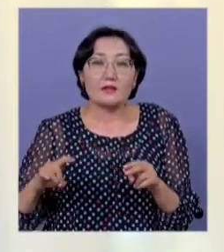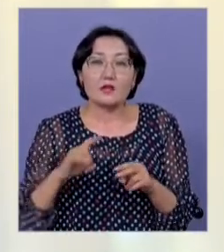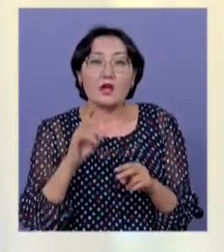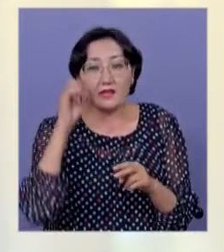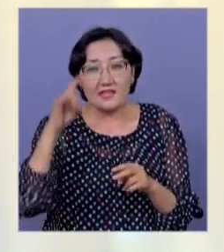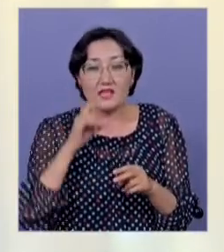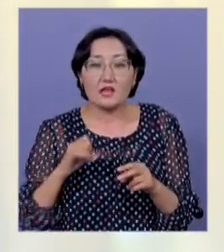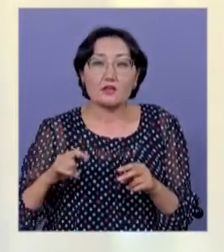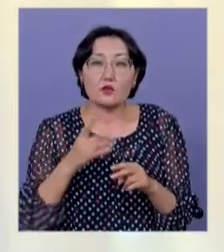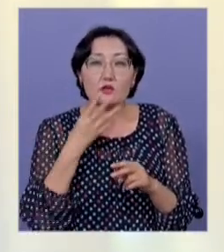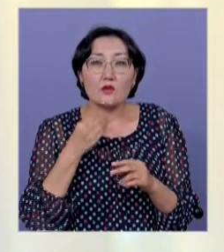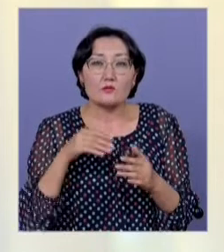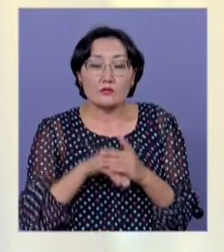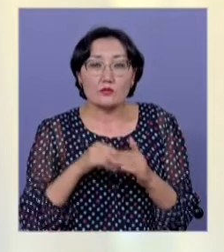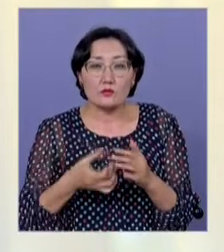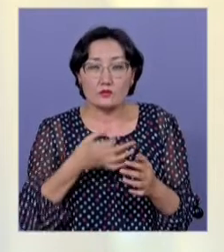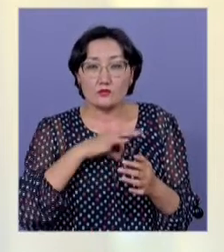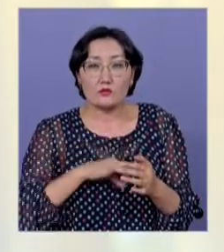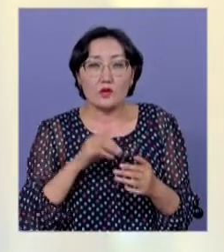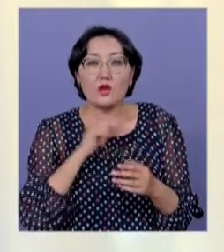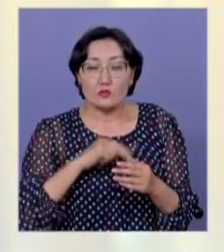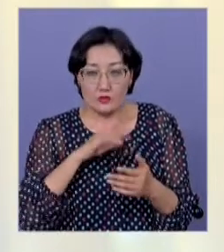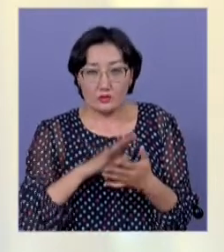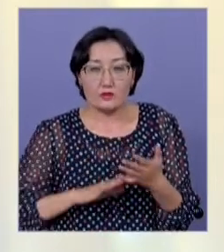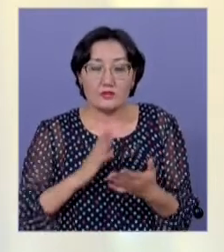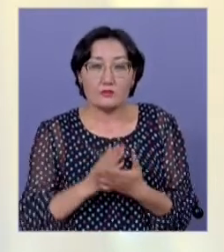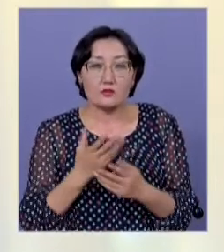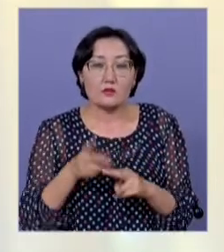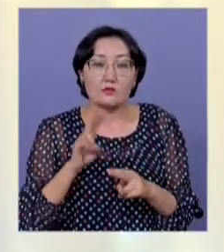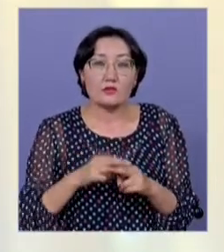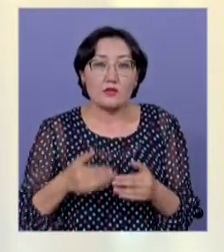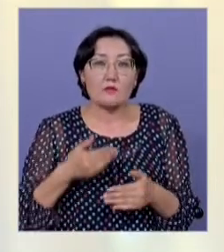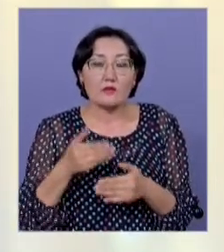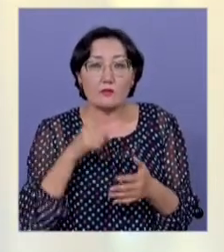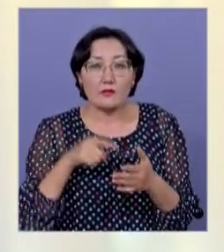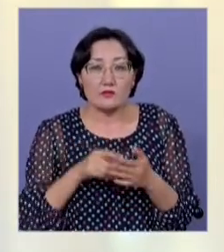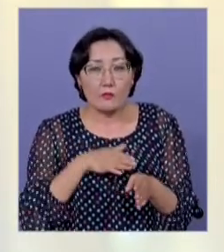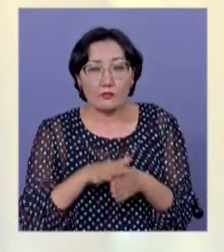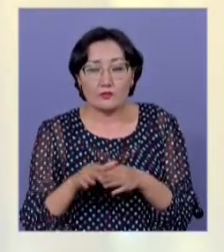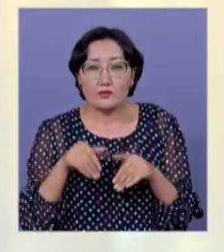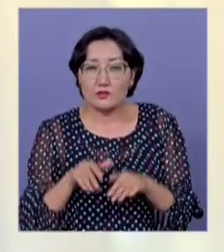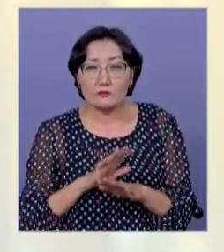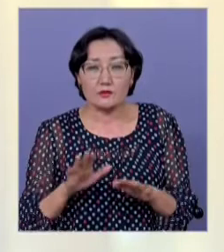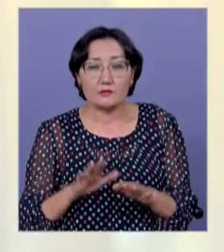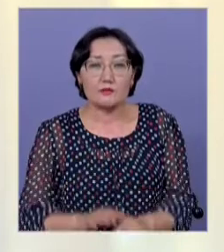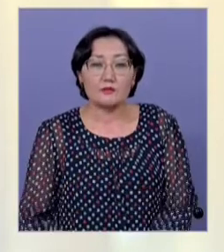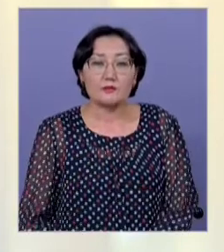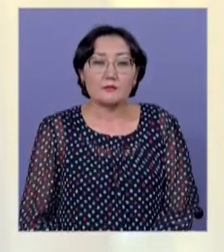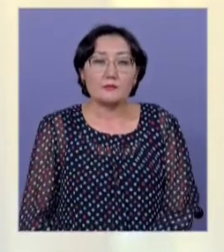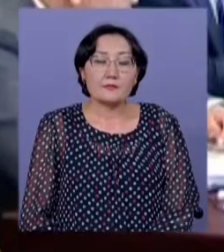Air өз ресурсын пайдалану арқылы жұмысты жалғастырып жатыр. Алайда бұл қадам мәселені түпкілікті шешпейтіні айдан